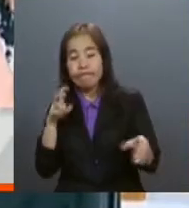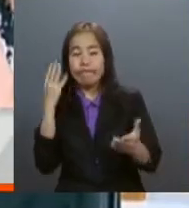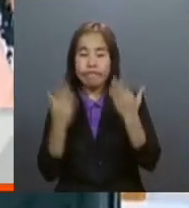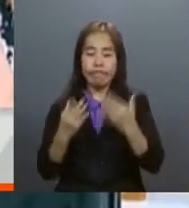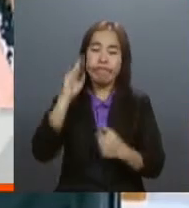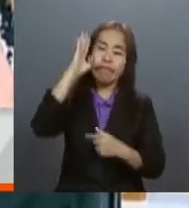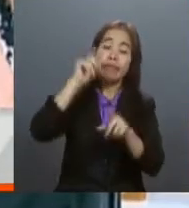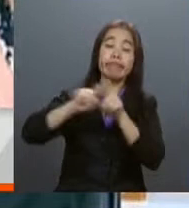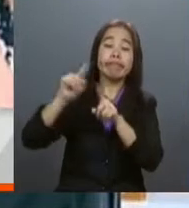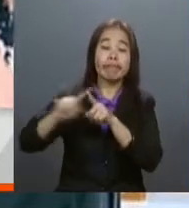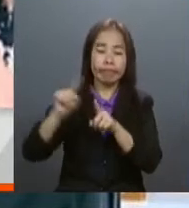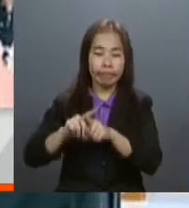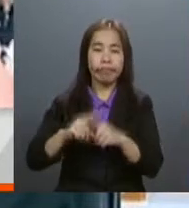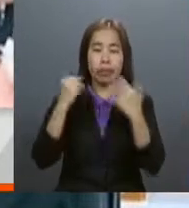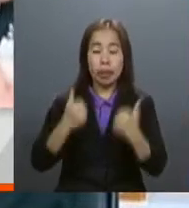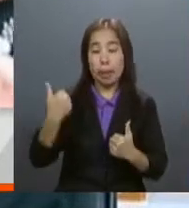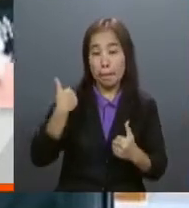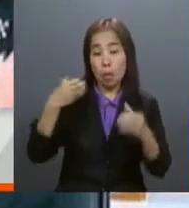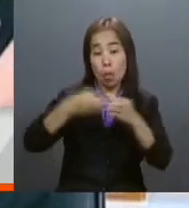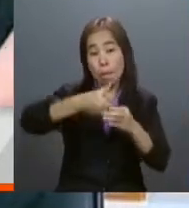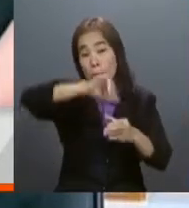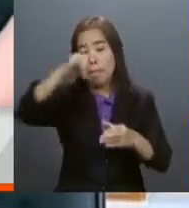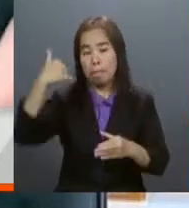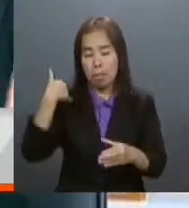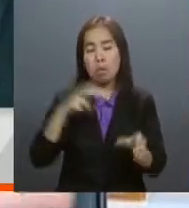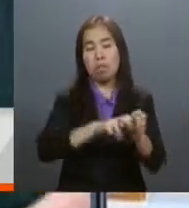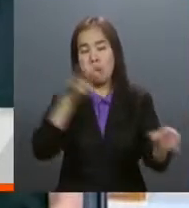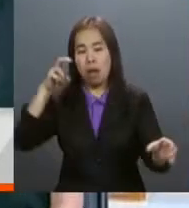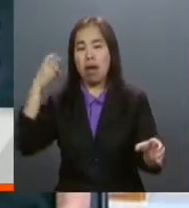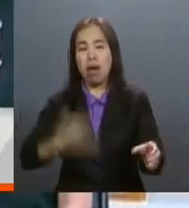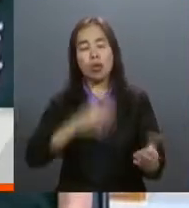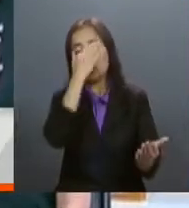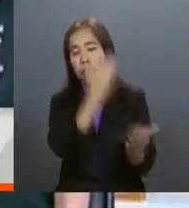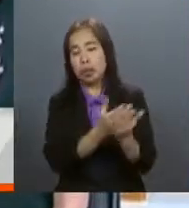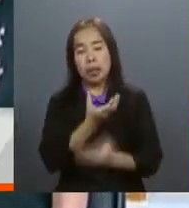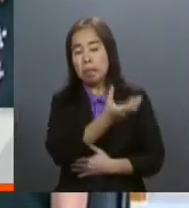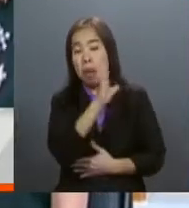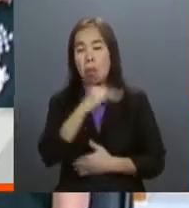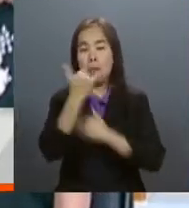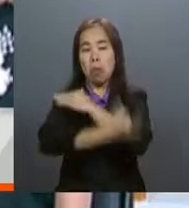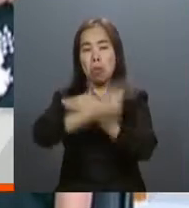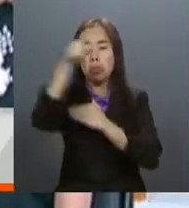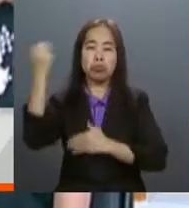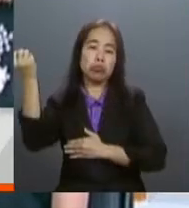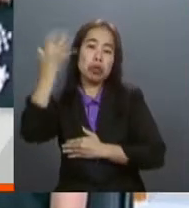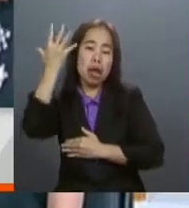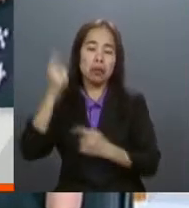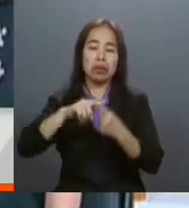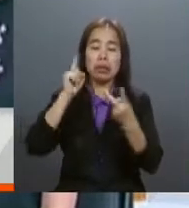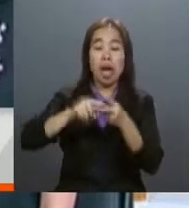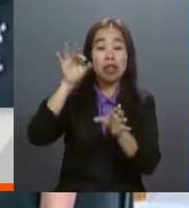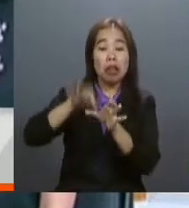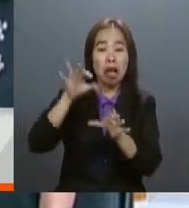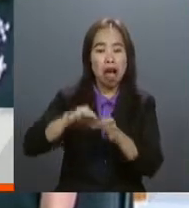ไรซึ่งขณะนี้มีบางกลุ่มขอถอนโฆษณาแล้วโดยเป็นบริษัทใหญ่จากต่างประเทศหรือกลุ่มธุรกิจประเภทธนาค